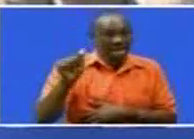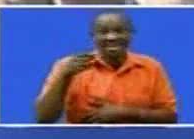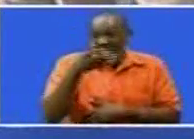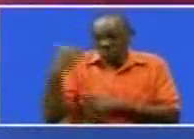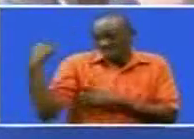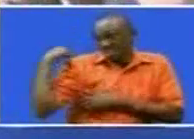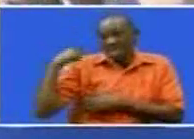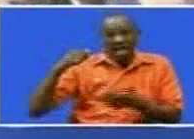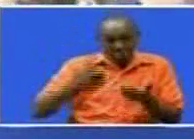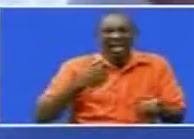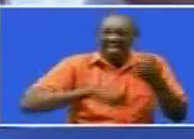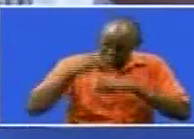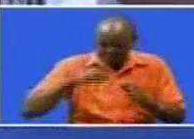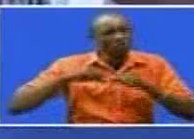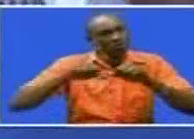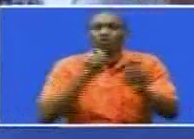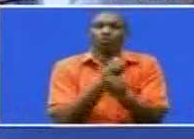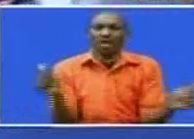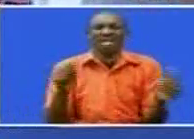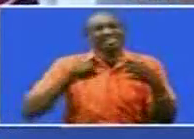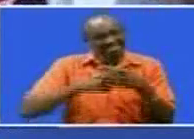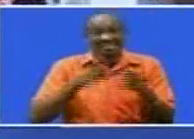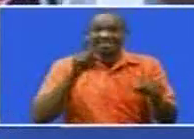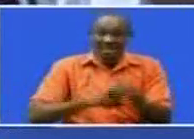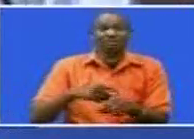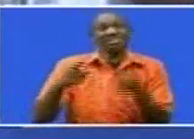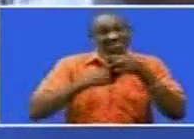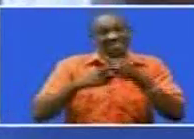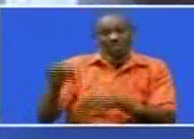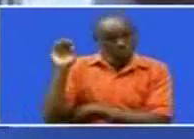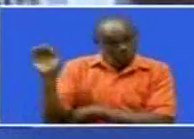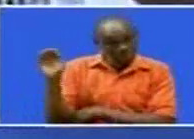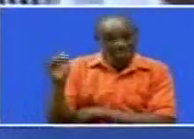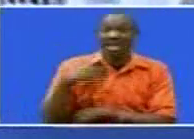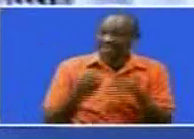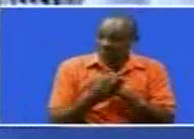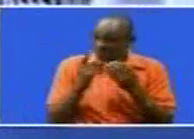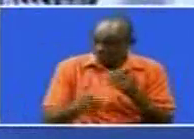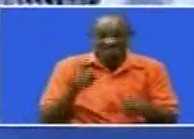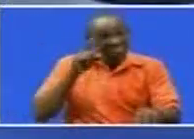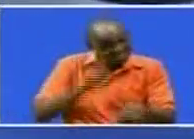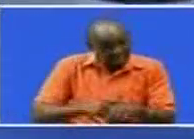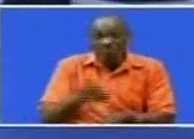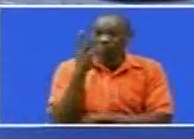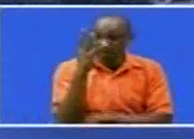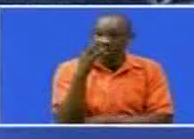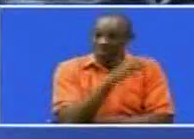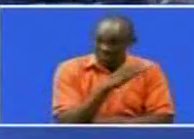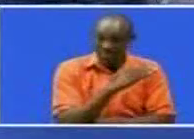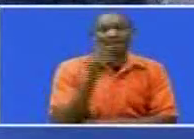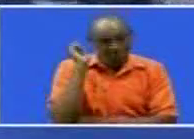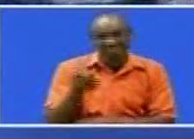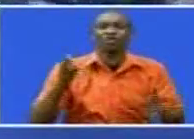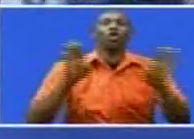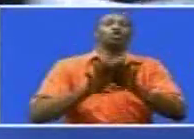kuwa bado shughuli hii inaendelea. Shughuli ilianza mwendo wa saa 12 na tunaelezwa kuwa kufikia mwendo wa saa 10 kituo kinafaa